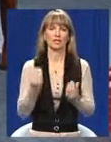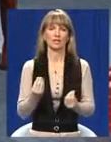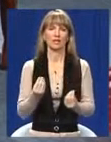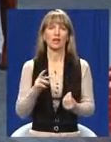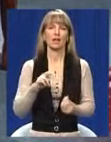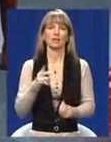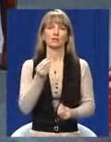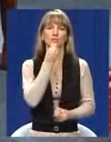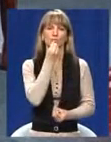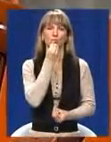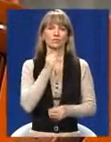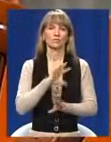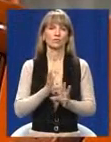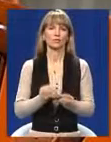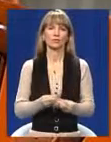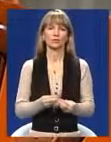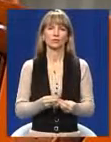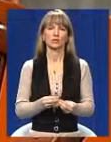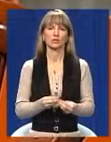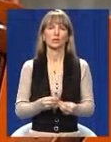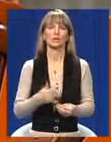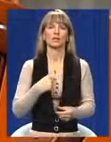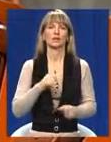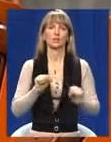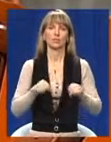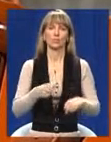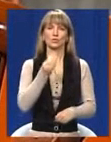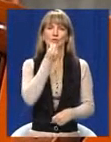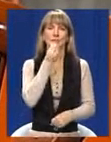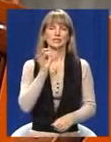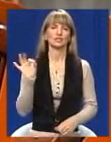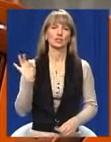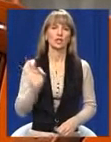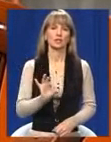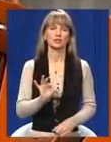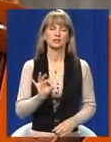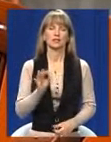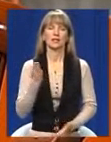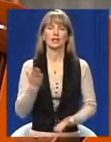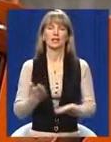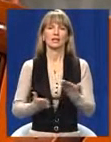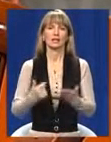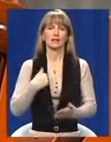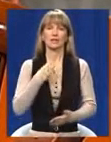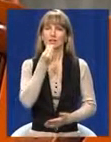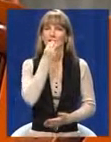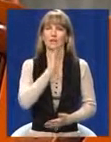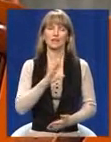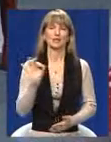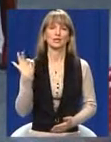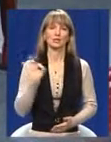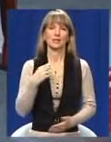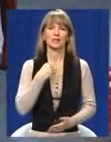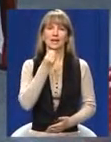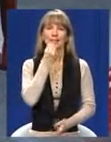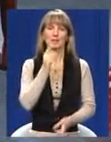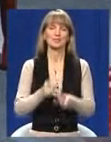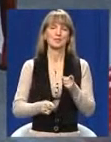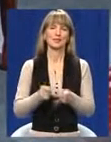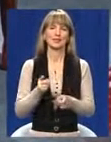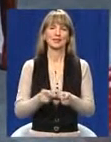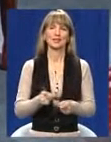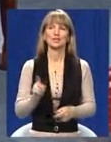взагалі харчуєшся? Я можу їсти часто, але якщо я не їм часто, я їм рідко. А що